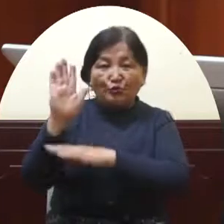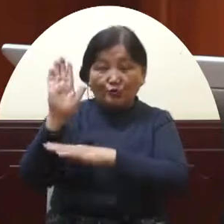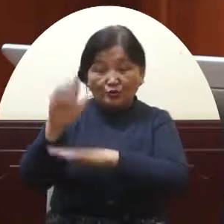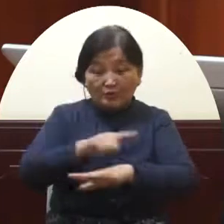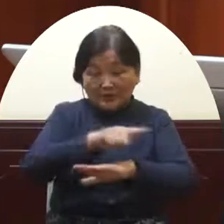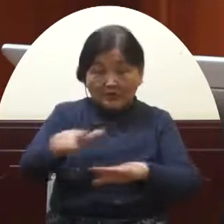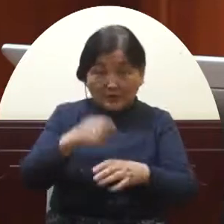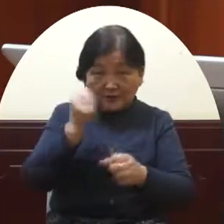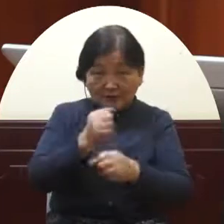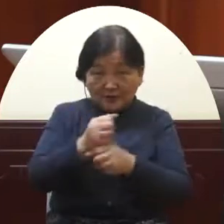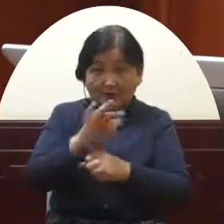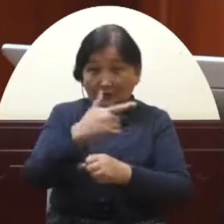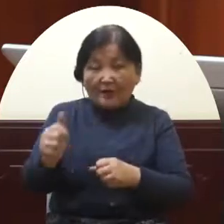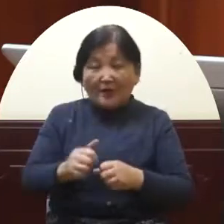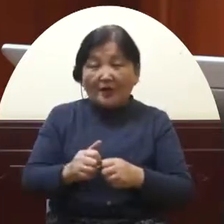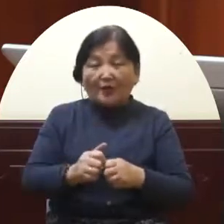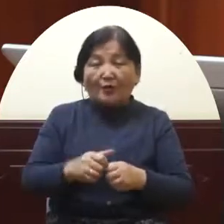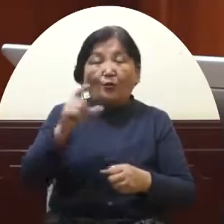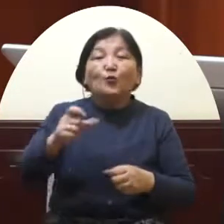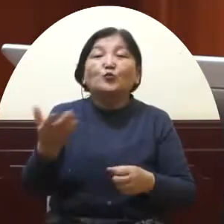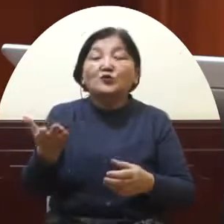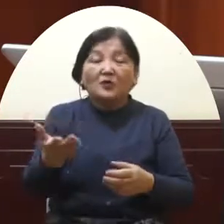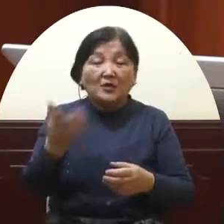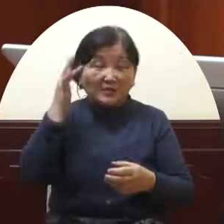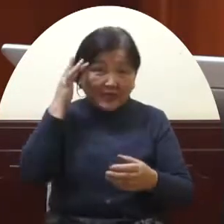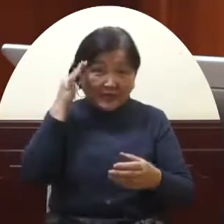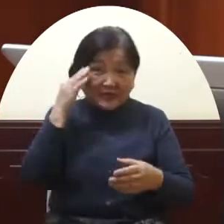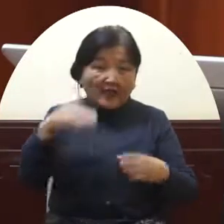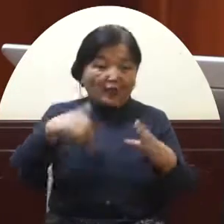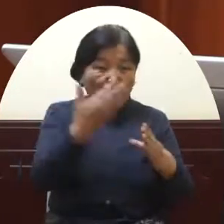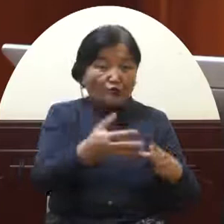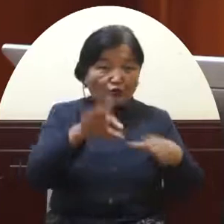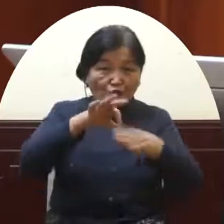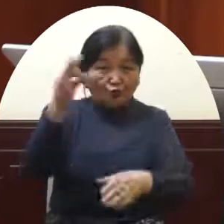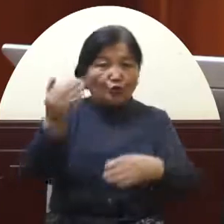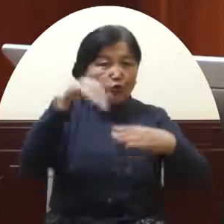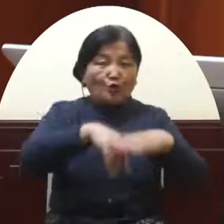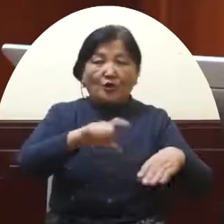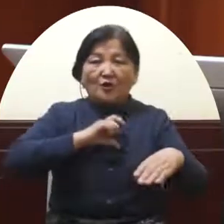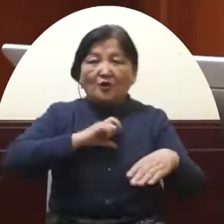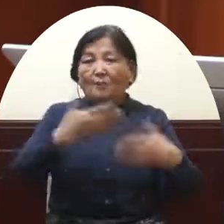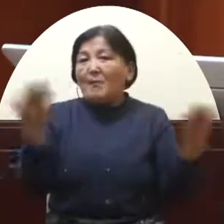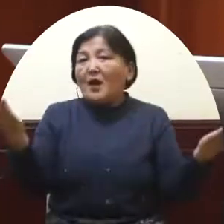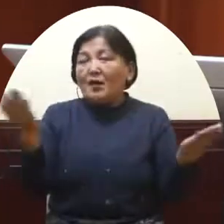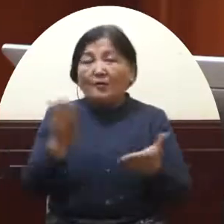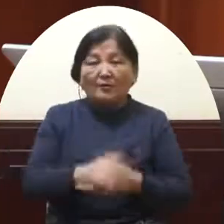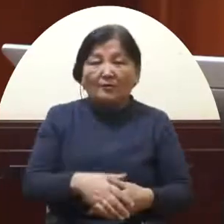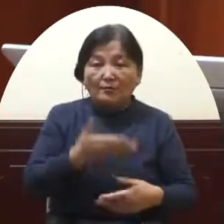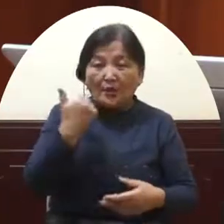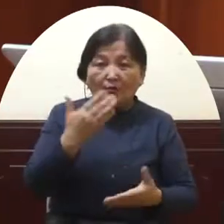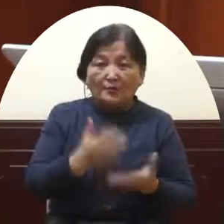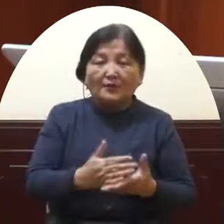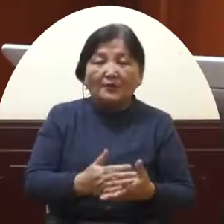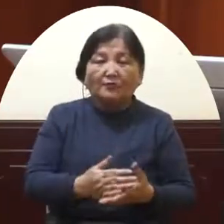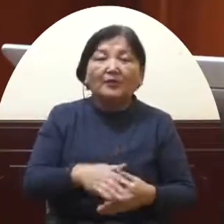байхгүй бүс нутагт амьдарч байгаа иргэд саналаа өгөх боломжгүй үлдээд байна. Тэгэхээр энийг цаашид яаж гадаадад байгаа